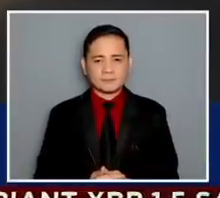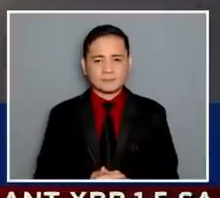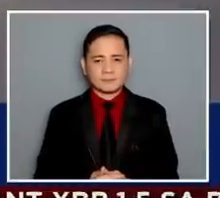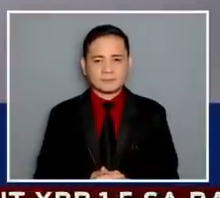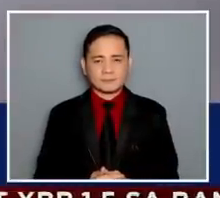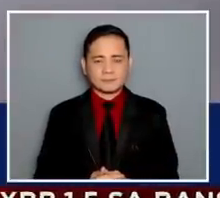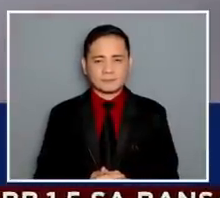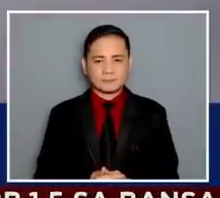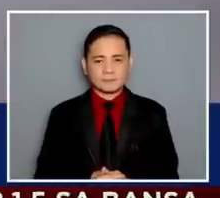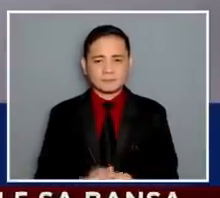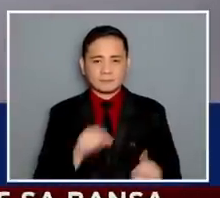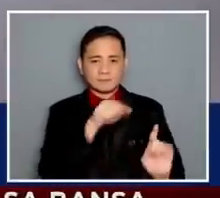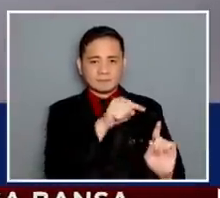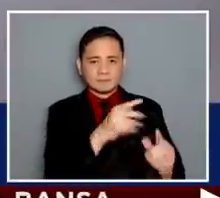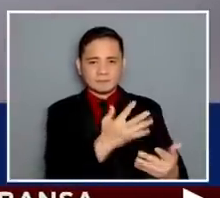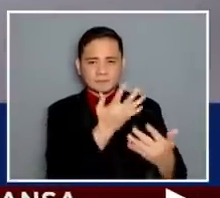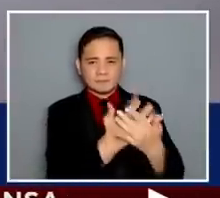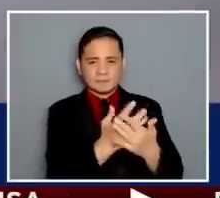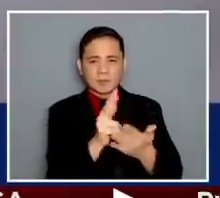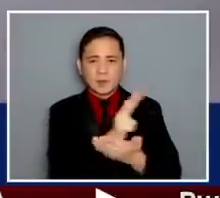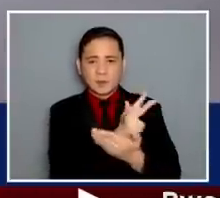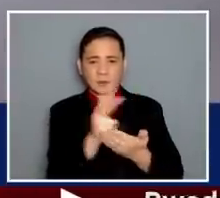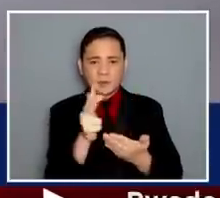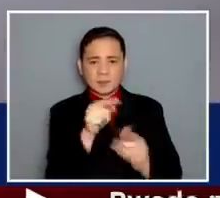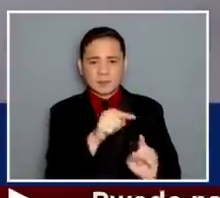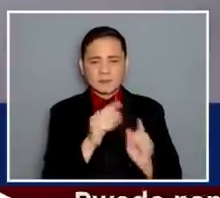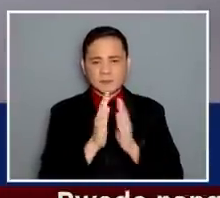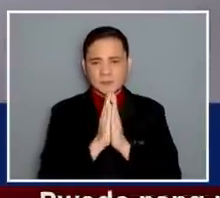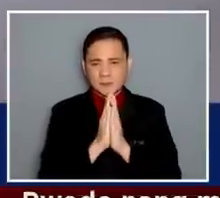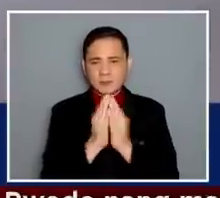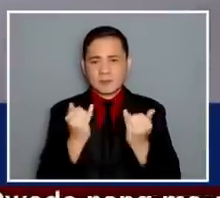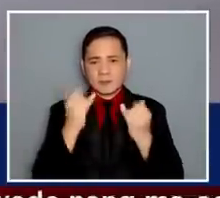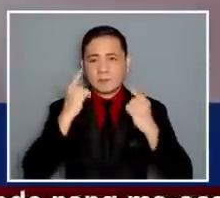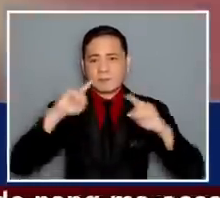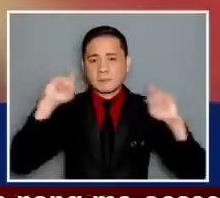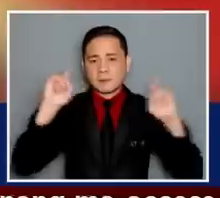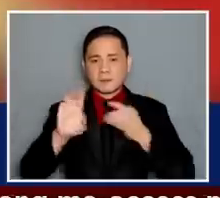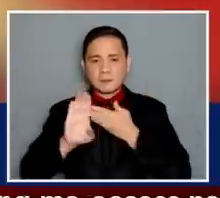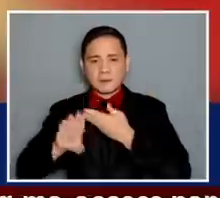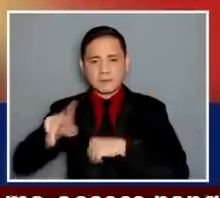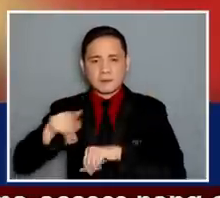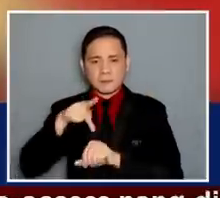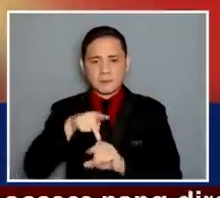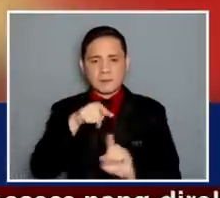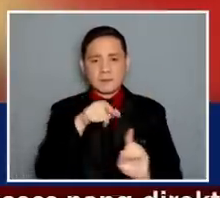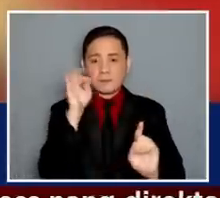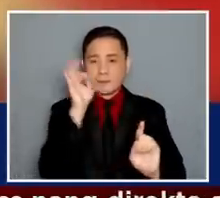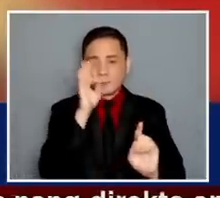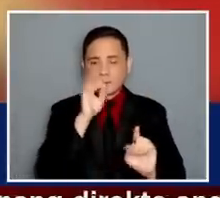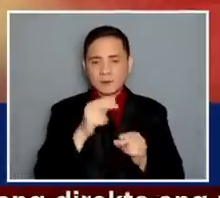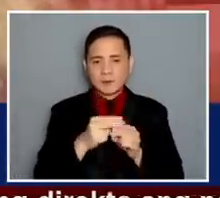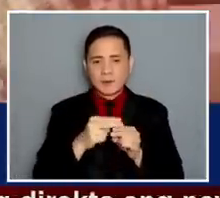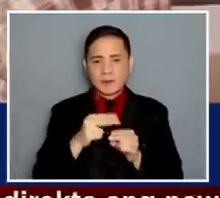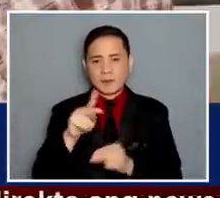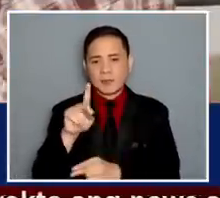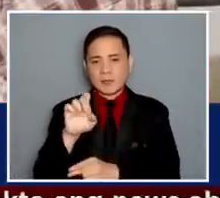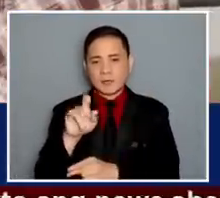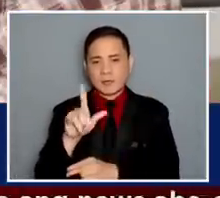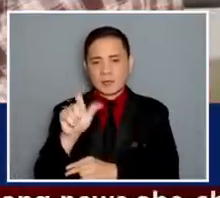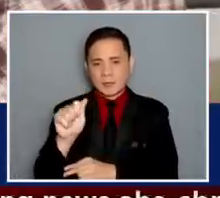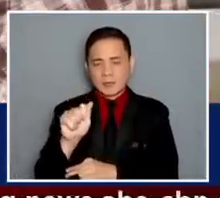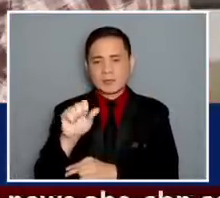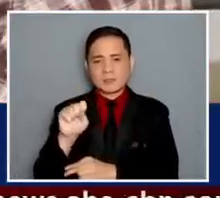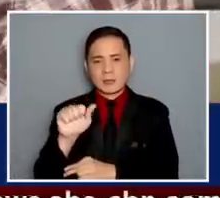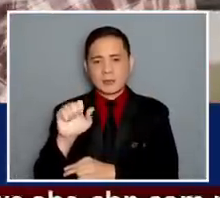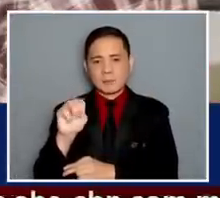Matapos makulong ng 3 linggo sa Myanmar, nakabalik na rin sa Pilipinas kahapon ang Pinay na turista na si Kiela Samson. Kinumpirma